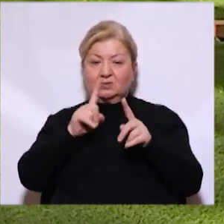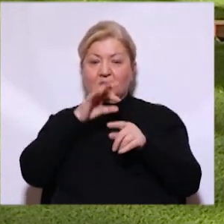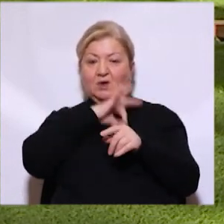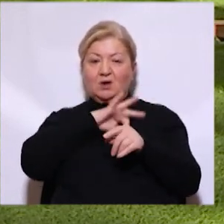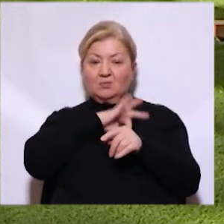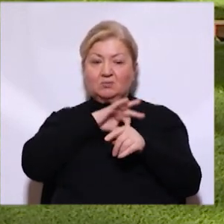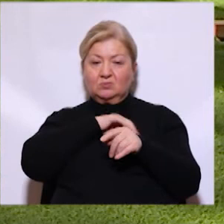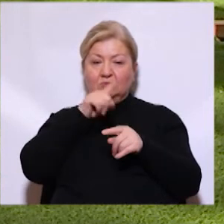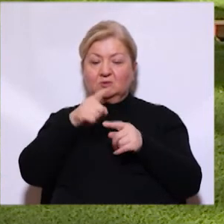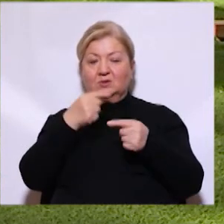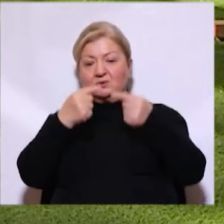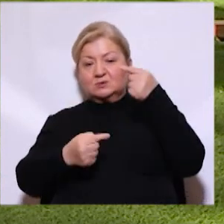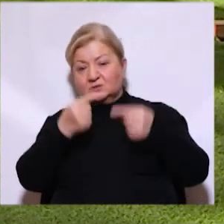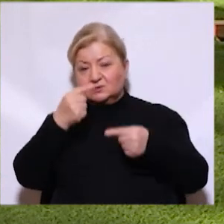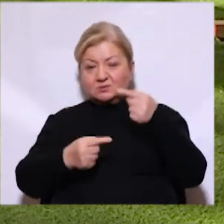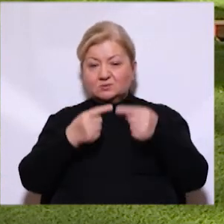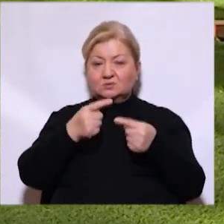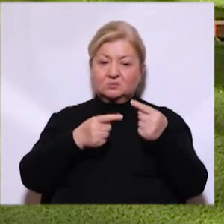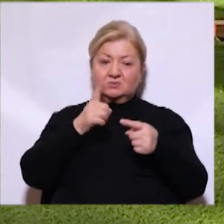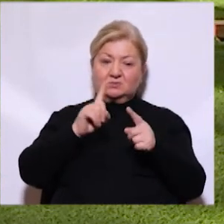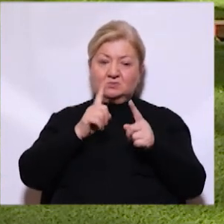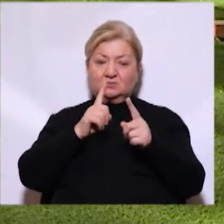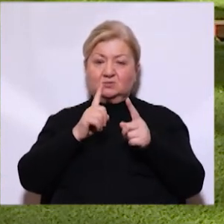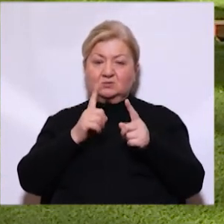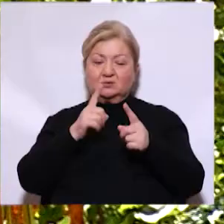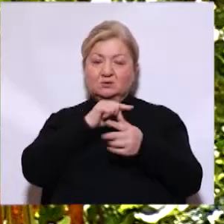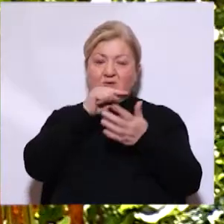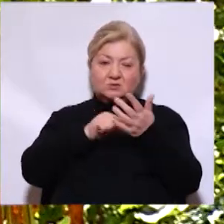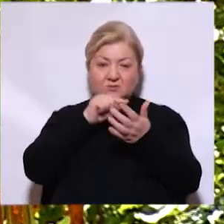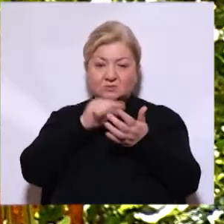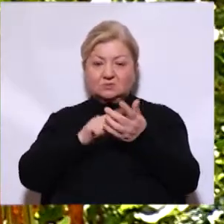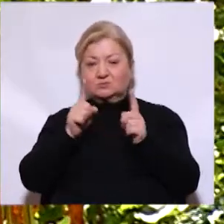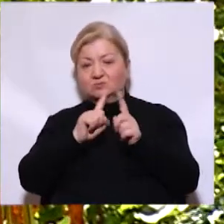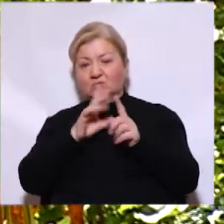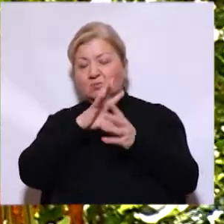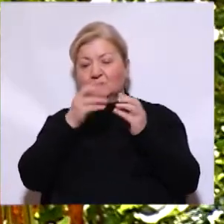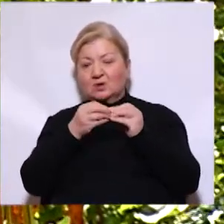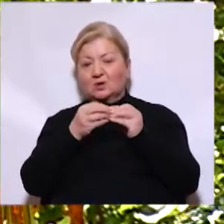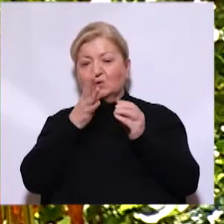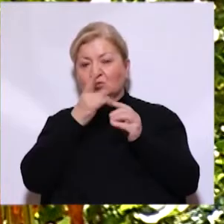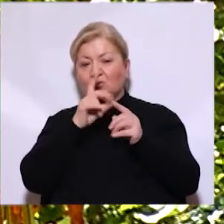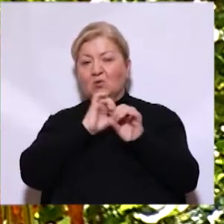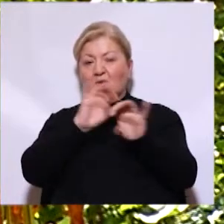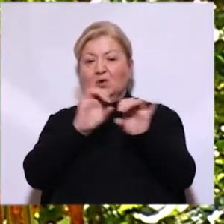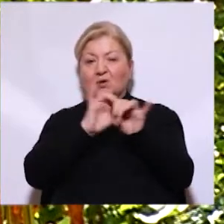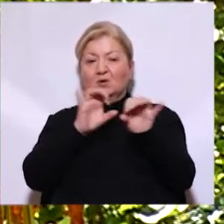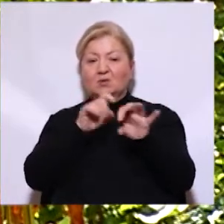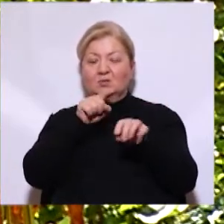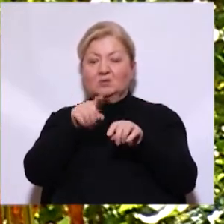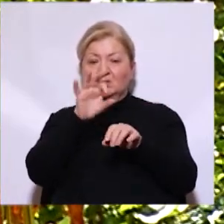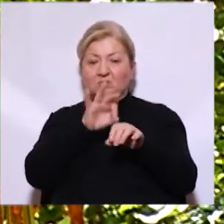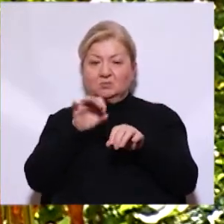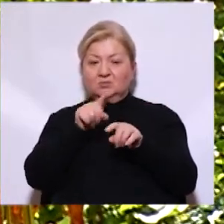დრო გამოგეყენებინათ დისკუსიებისთვის, მსჯელობისთვის და არა ვთქვათ იმისთვის, რომ მასწავლებელმა მთელი დრო დაუთმოს ახსნას